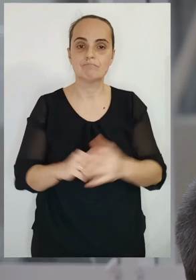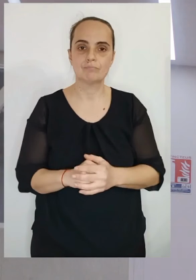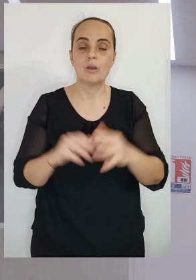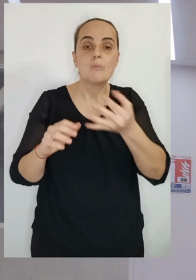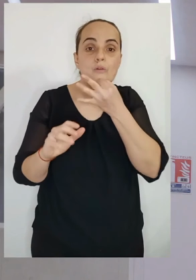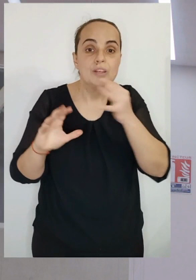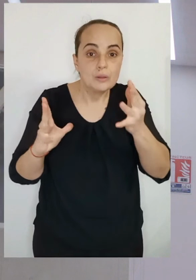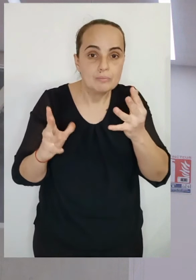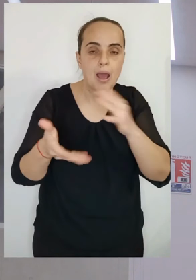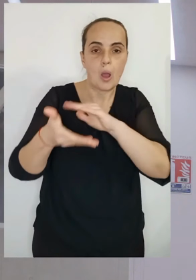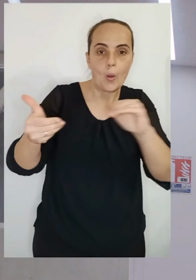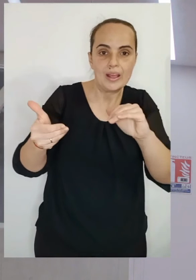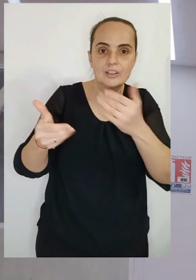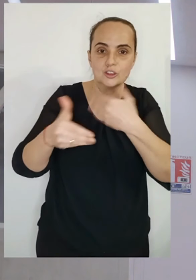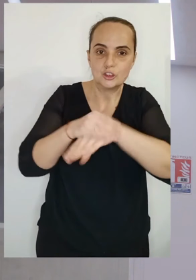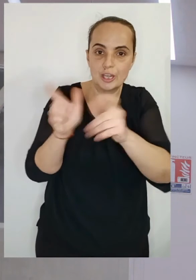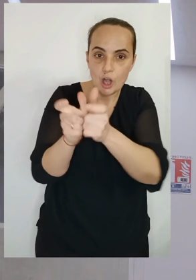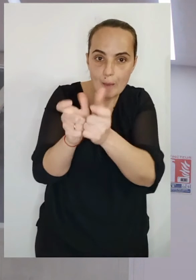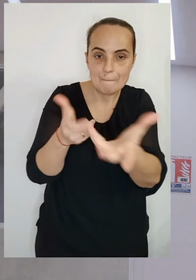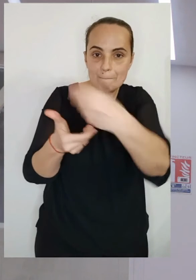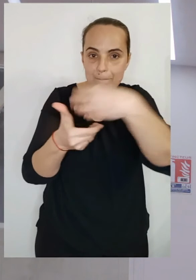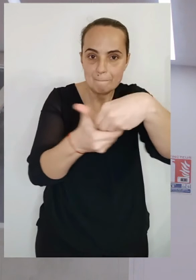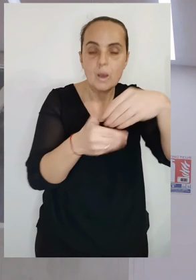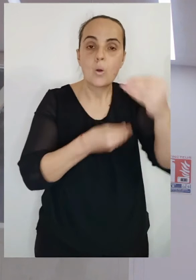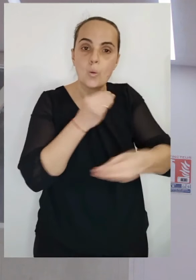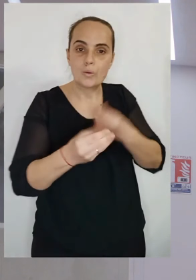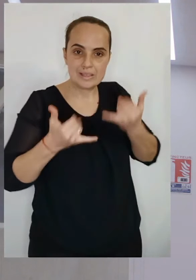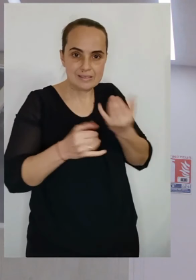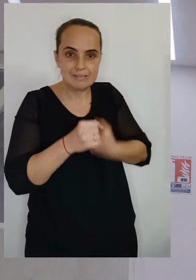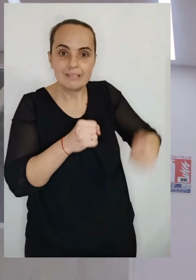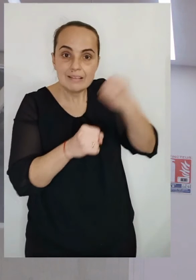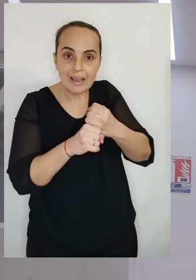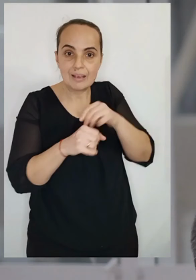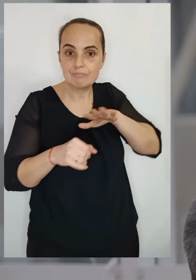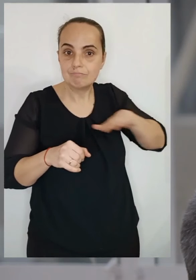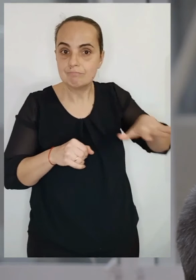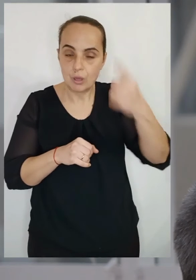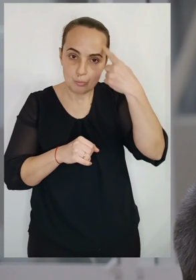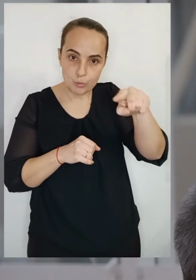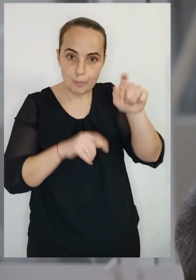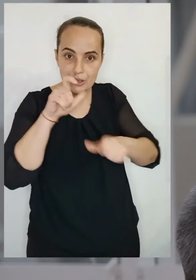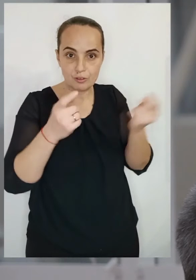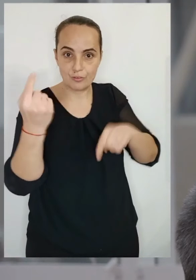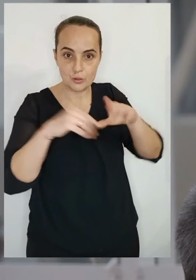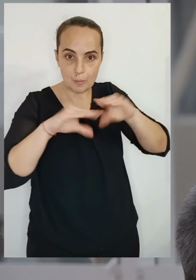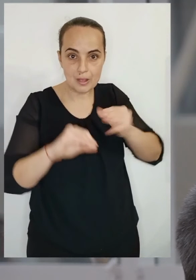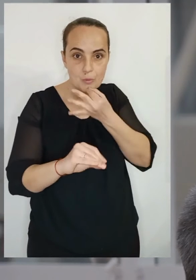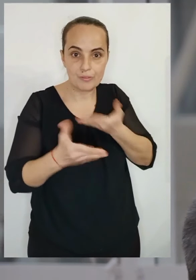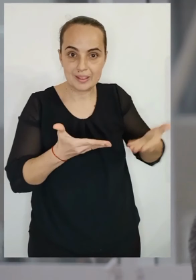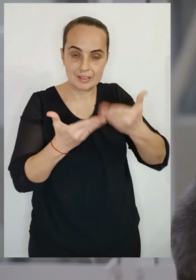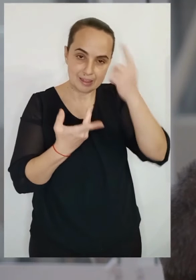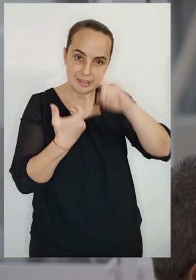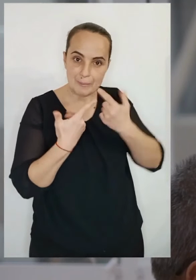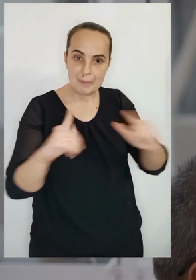soit de nos clubs, Cécile le disait tout à l'heure, soit des équipements qui sont aussi mis à disposition de la pratique plus